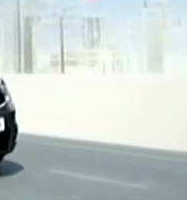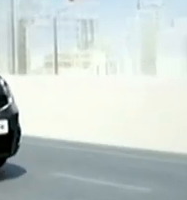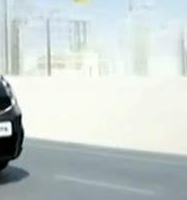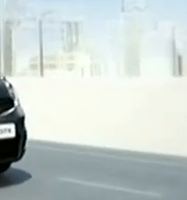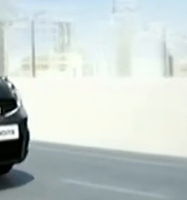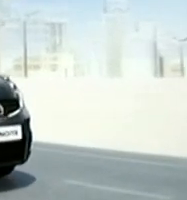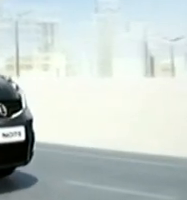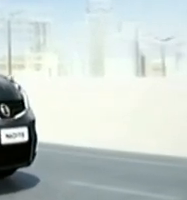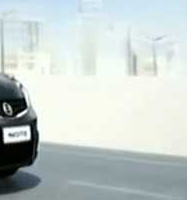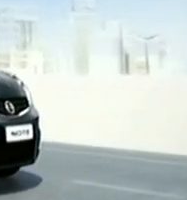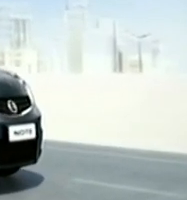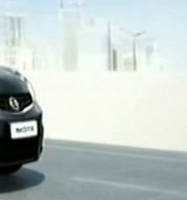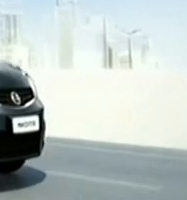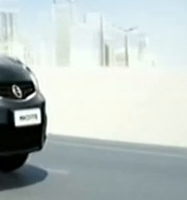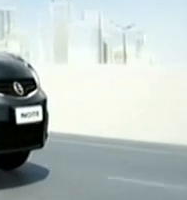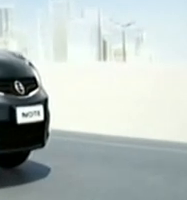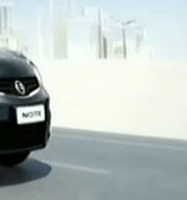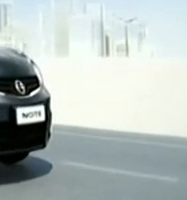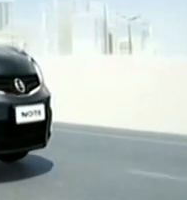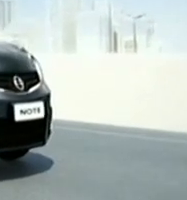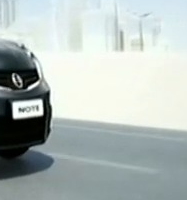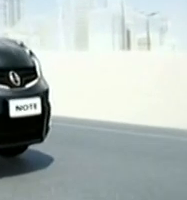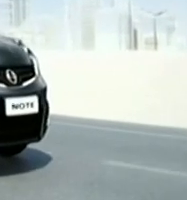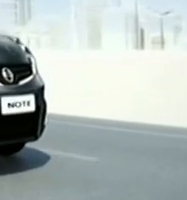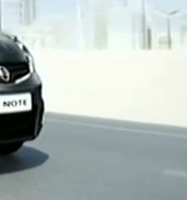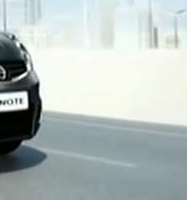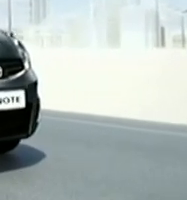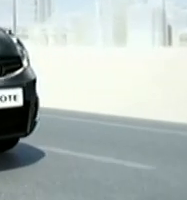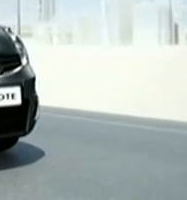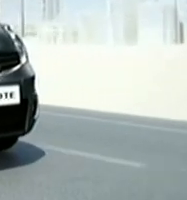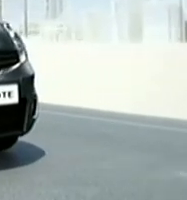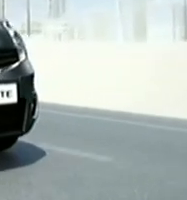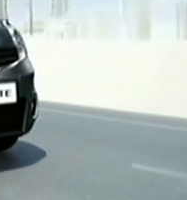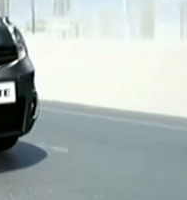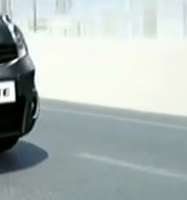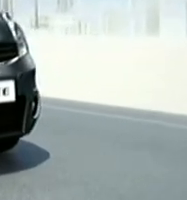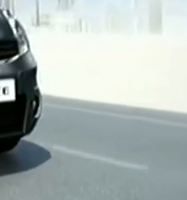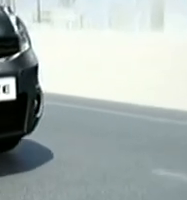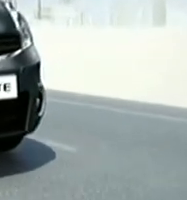Ноут». «Нісан Ноут» – для всіх моментів повного життя.